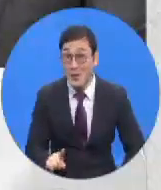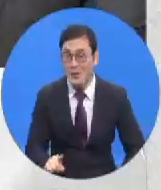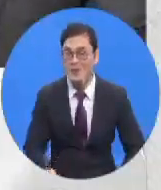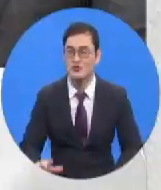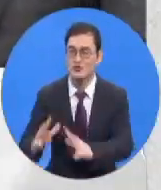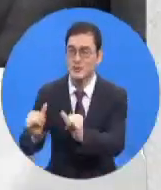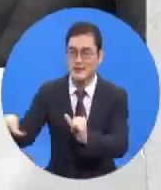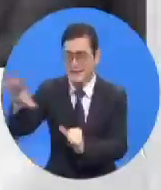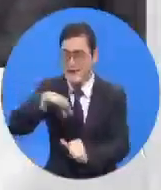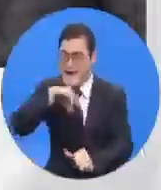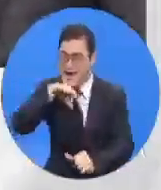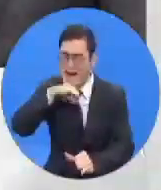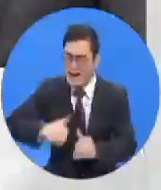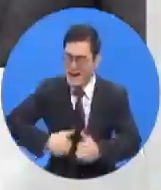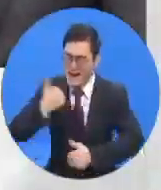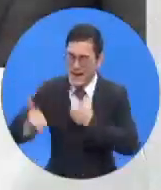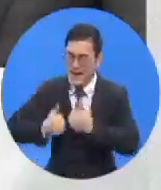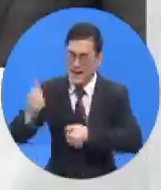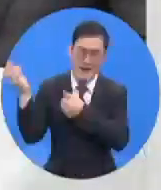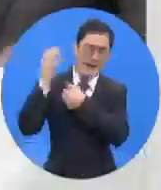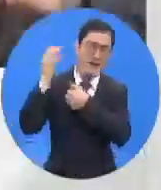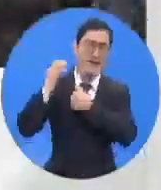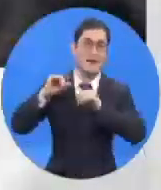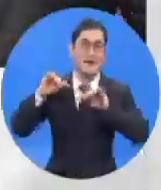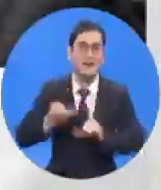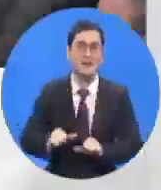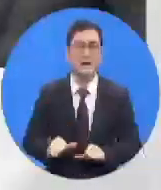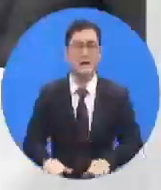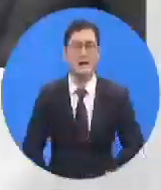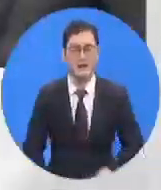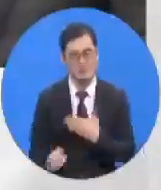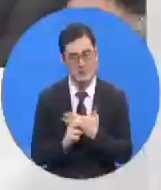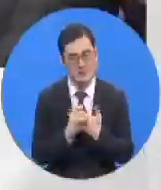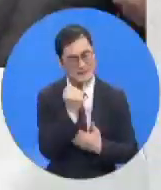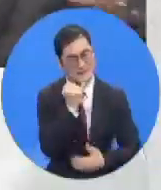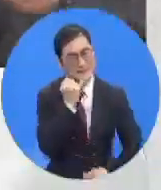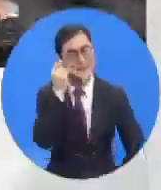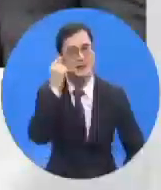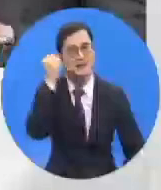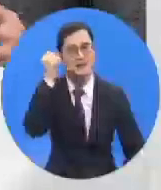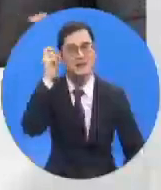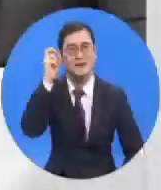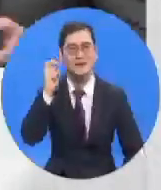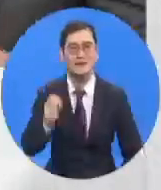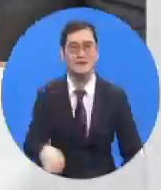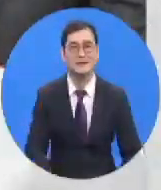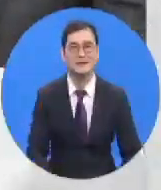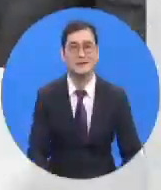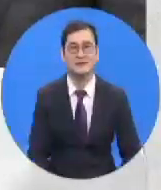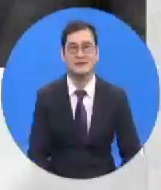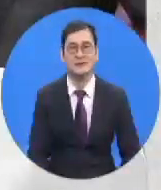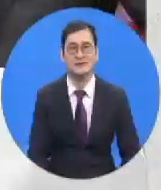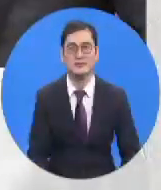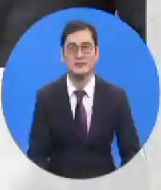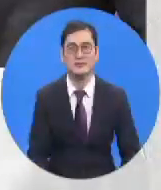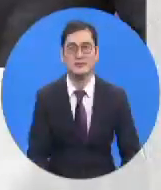공분이겠죠. 이 사안이 보면은 정말로 크고 복잡한 사안인데 보는 시각마다 되게 다른 것